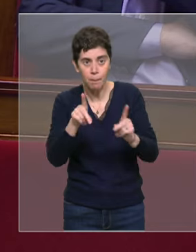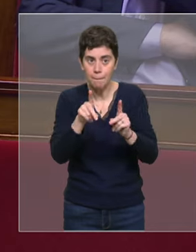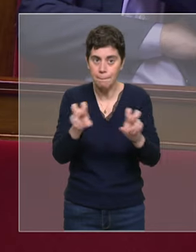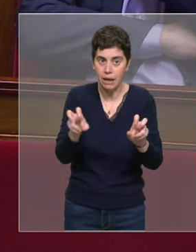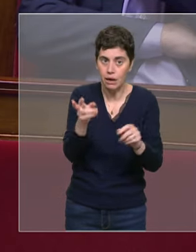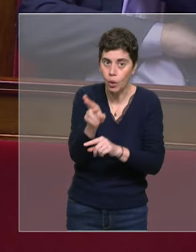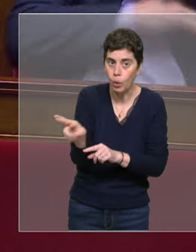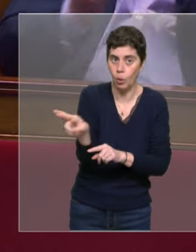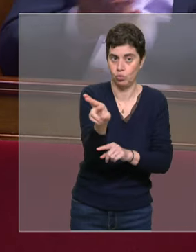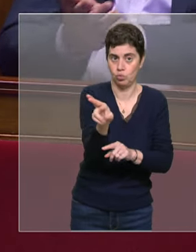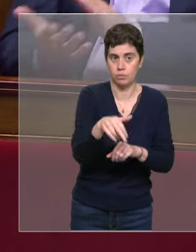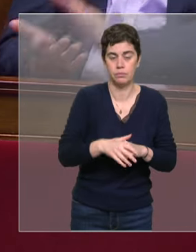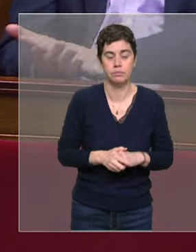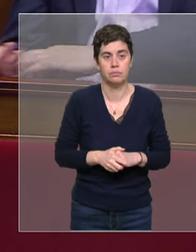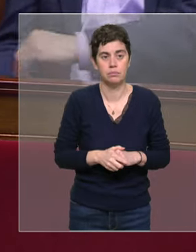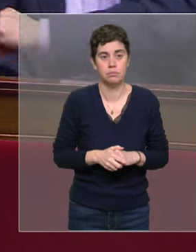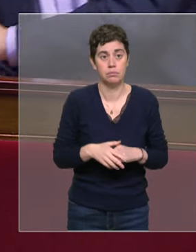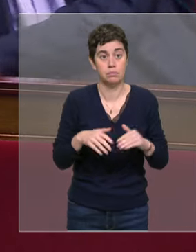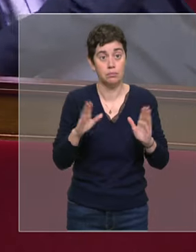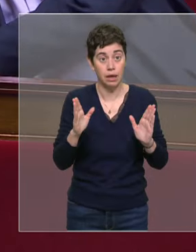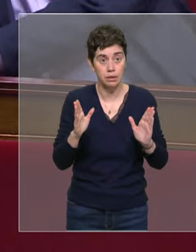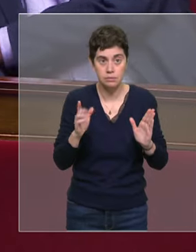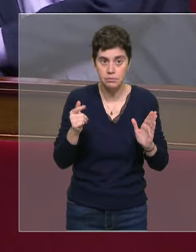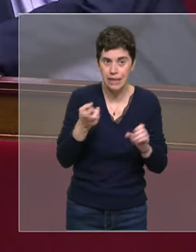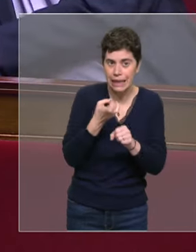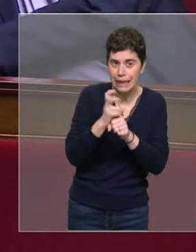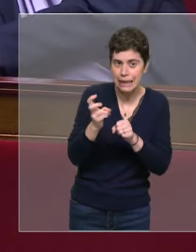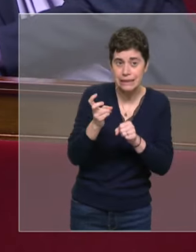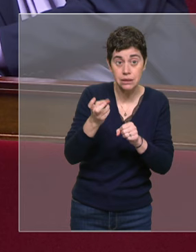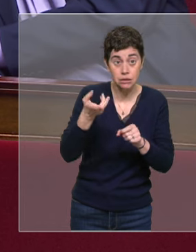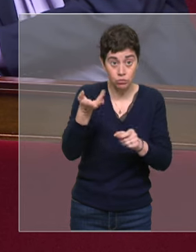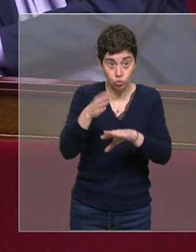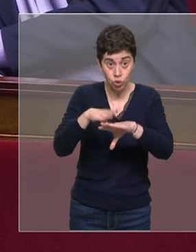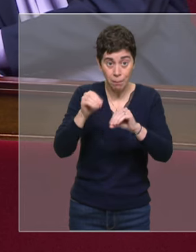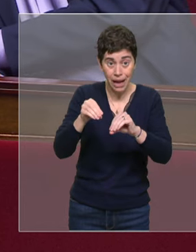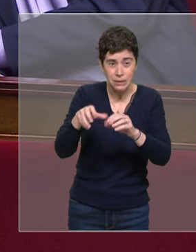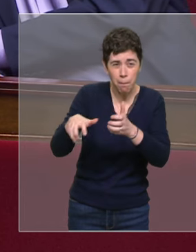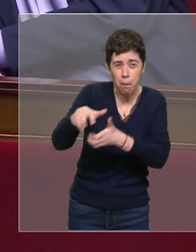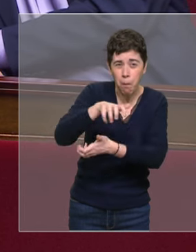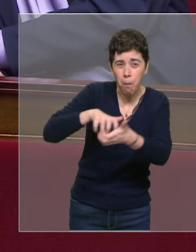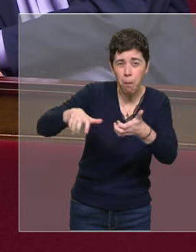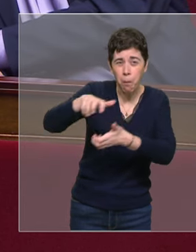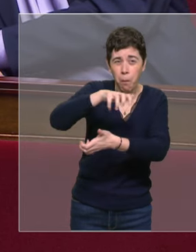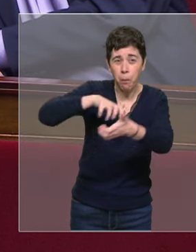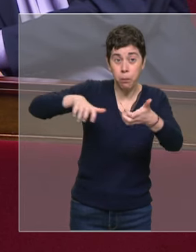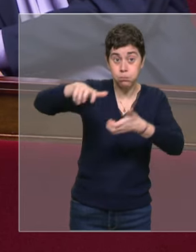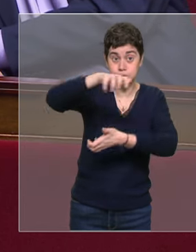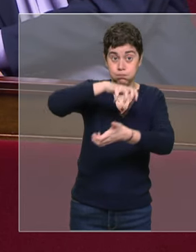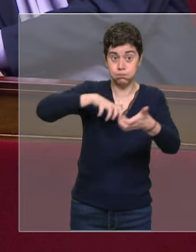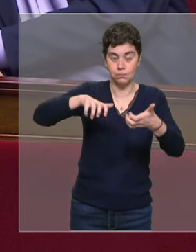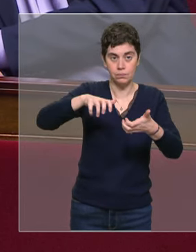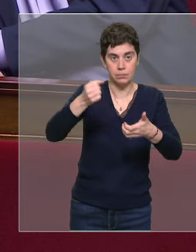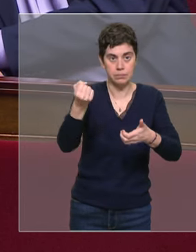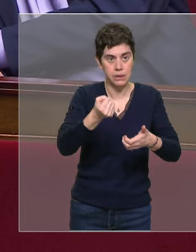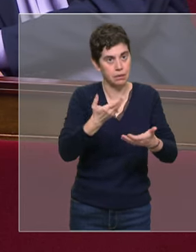cette partie de l'Europe. Pire, les risques d'engrenage et de généralisation du conflit sont plus importants